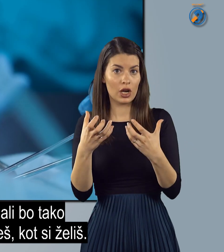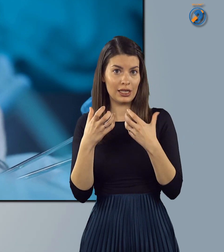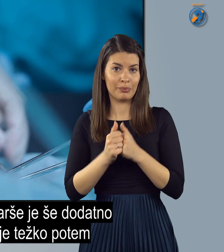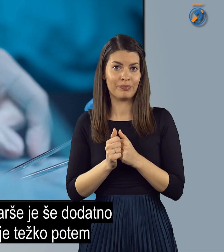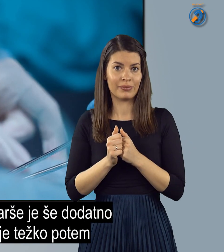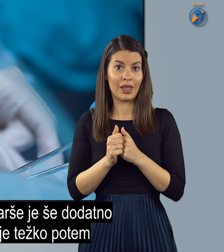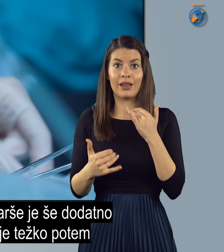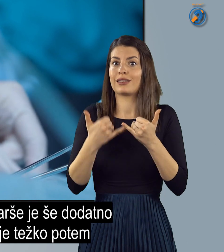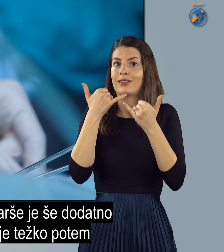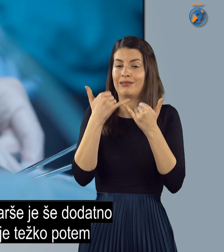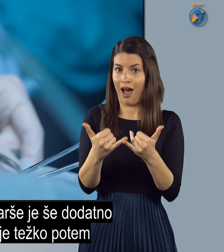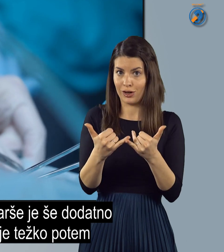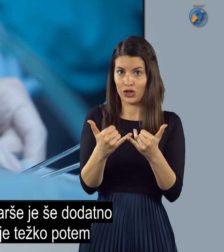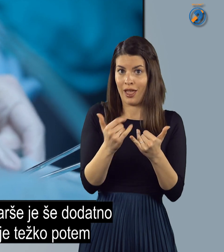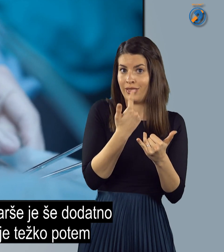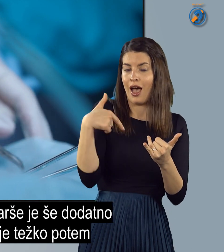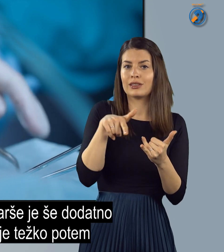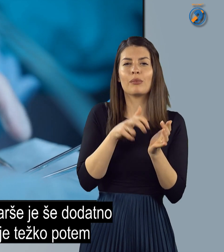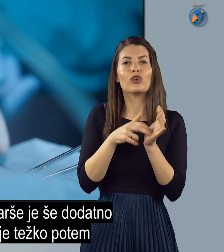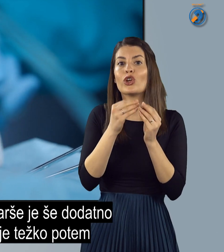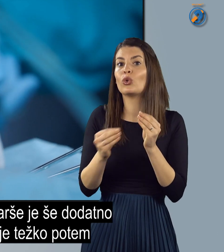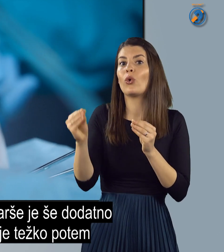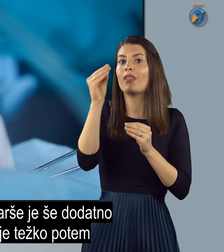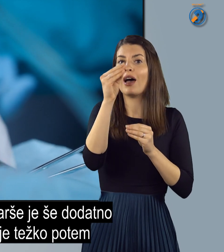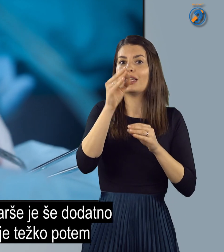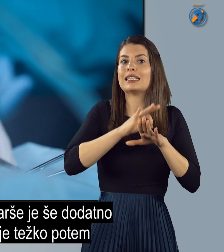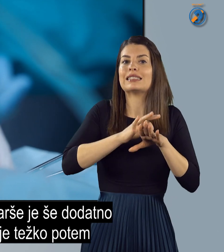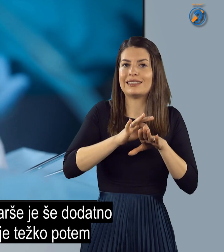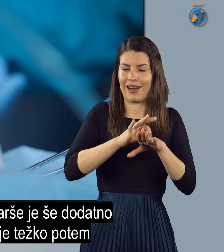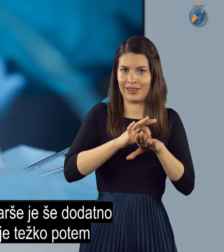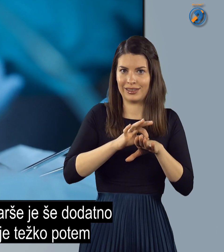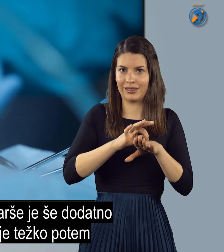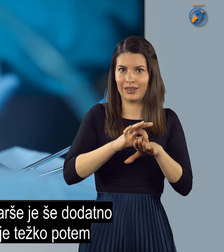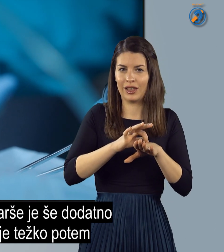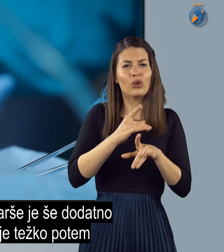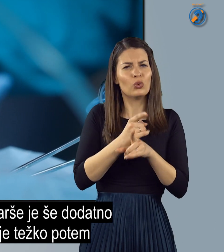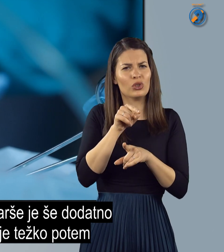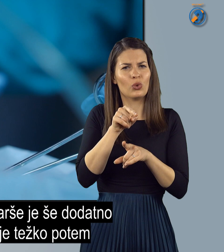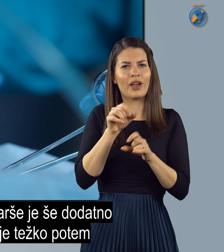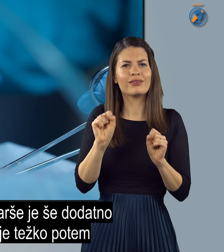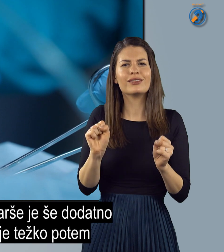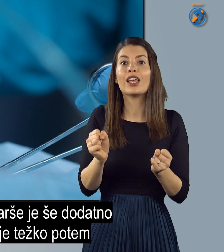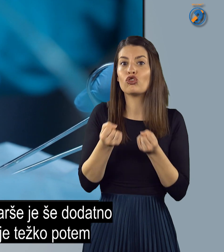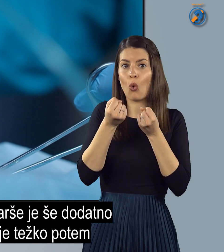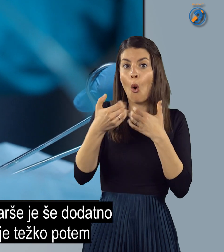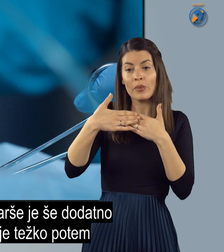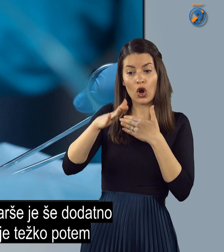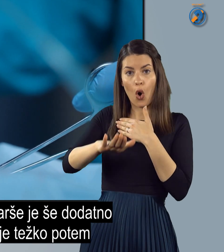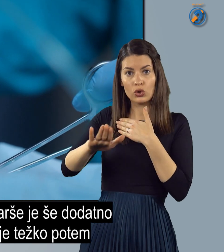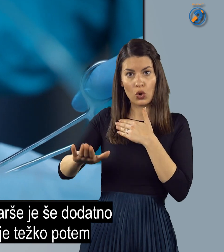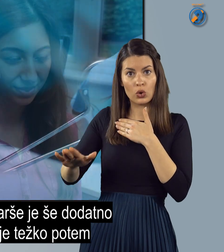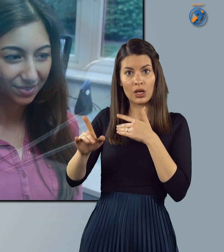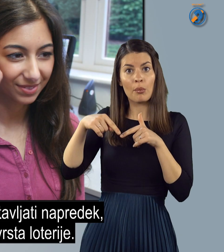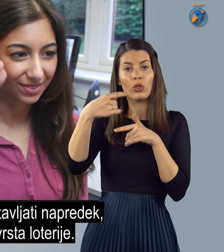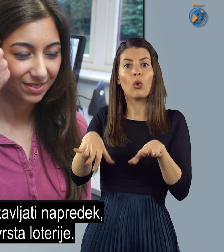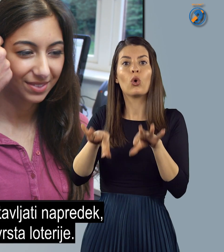želiš. Mislim, da za starše je še dodatno stresno, ker tudi težko je, bom rekla,